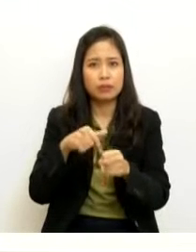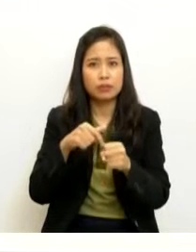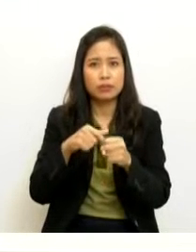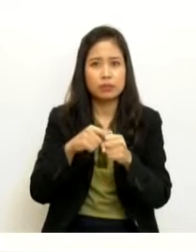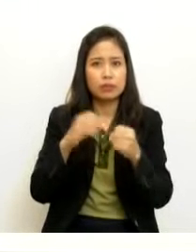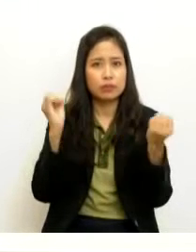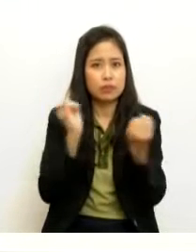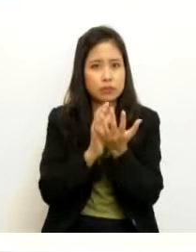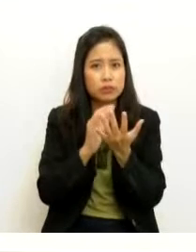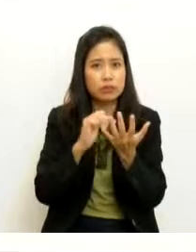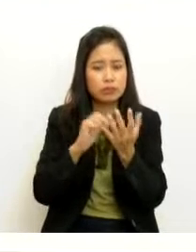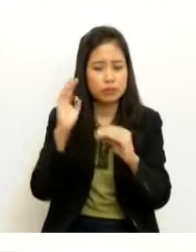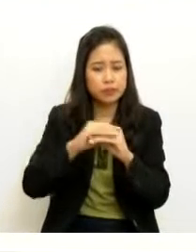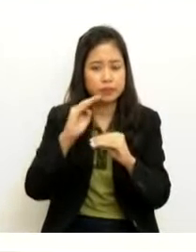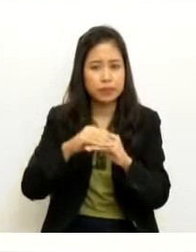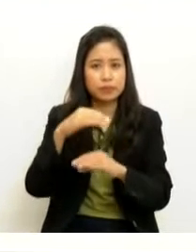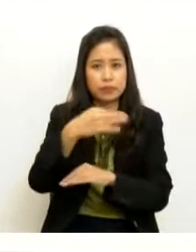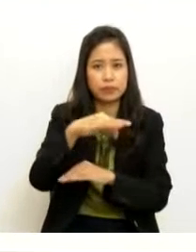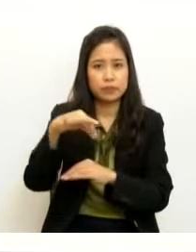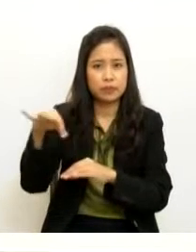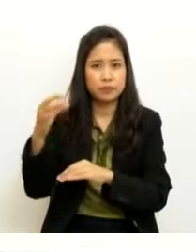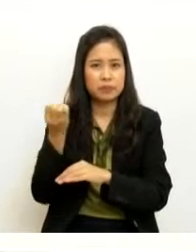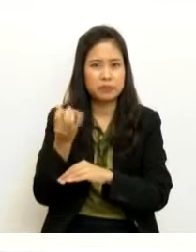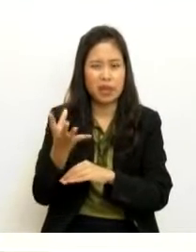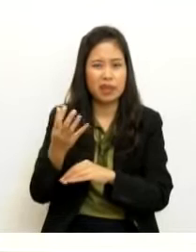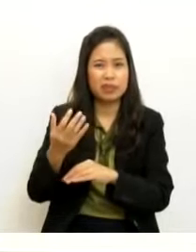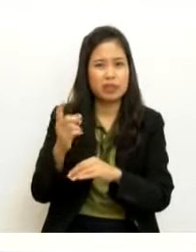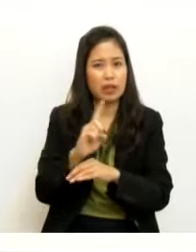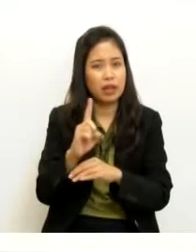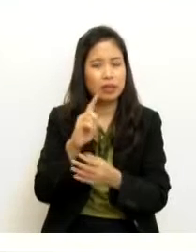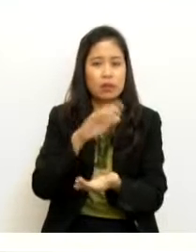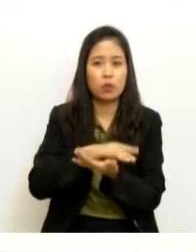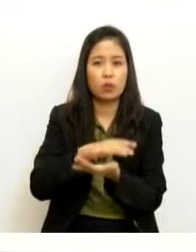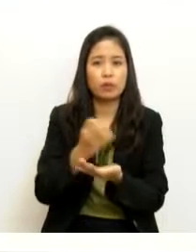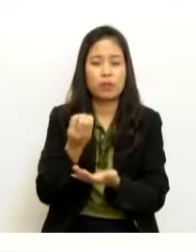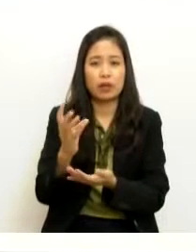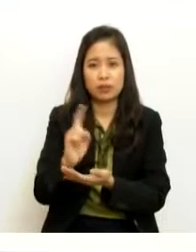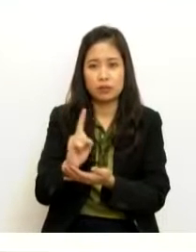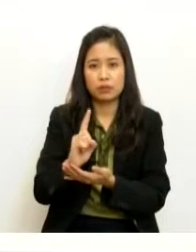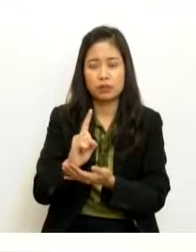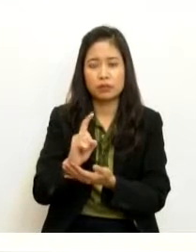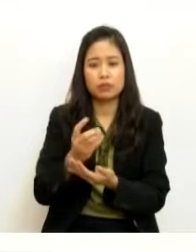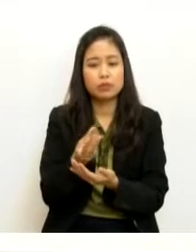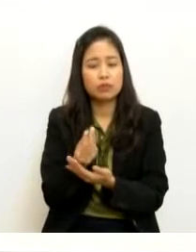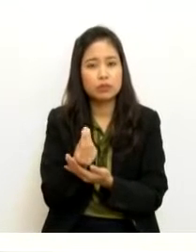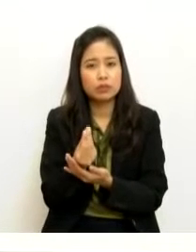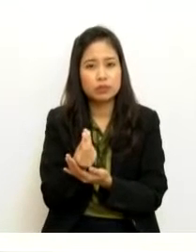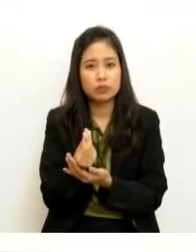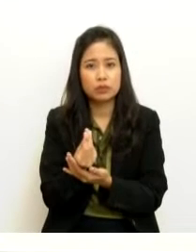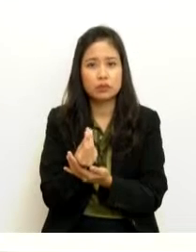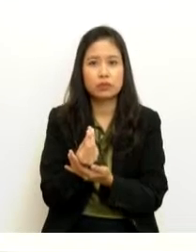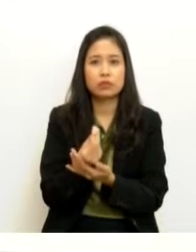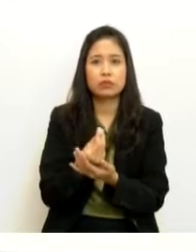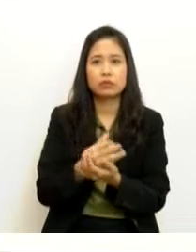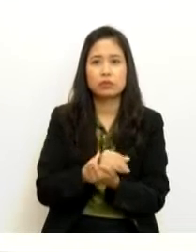ให้เกิดกระดาษหรือทำเอกสารมากในระดับห้องเรียนเนี่ยมีจำนวนอยู่สักเท่าไหร่อยู่